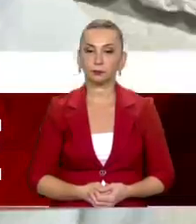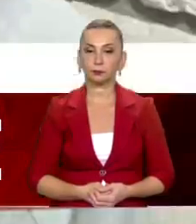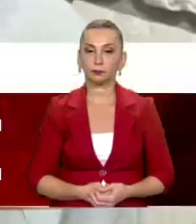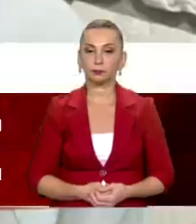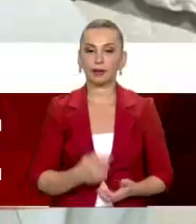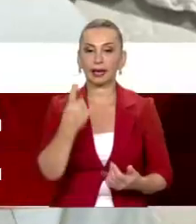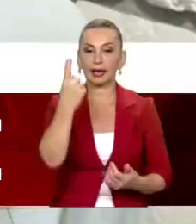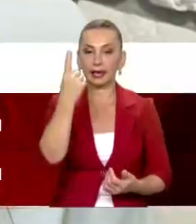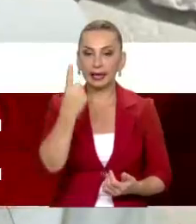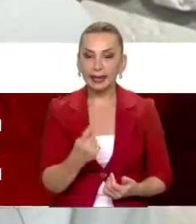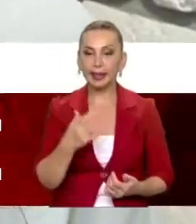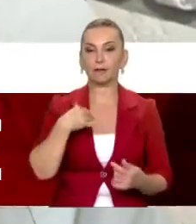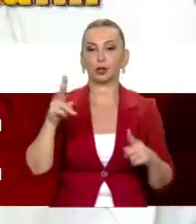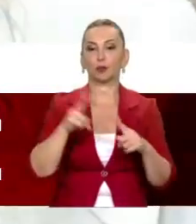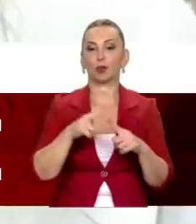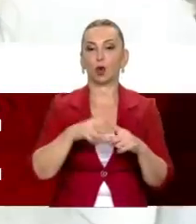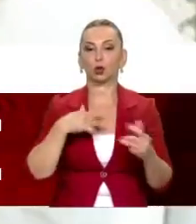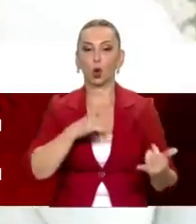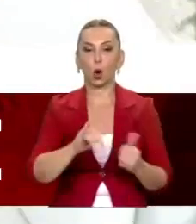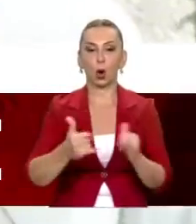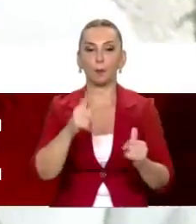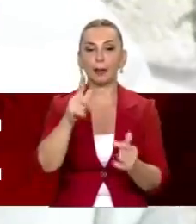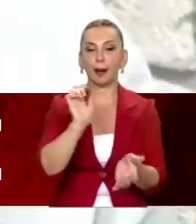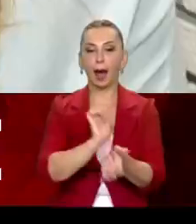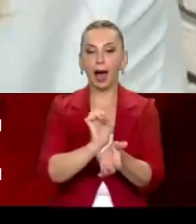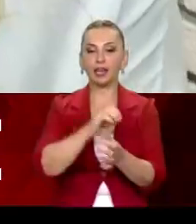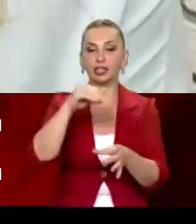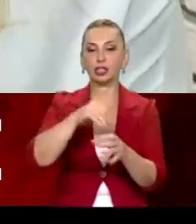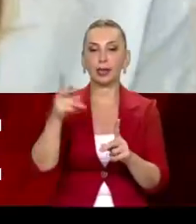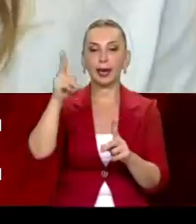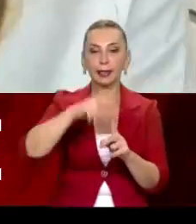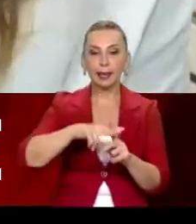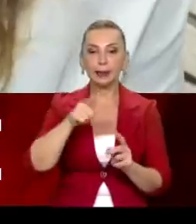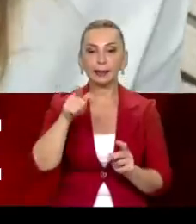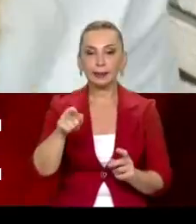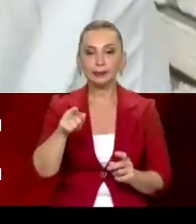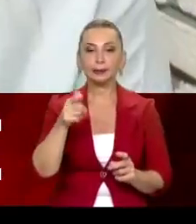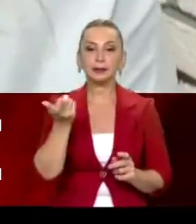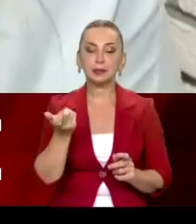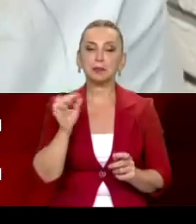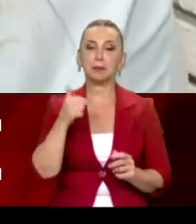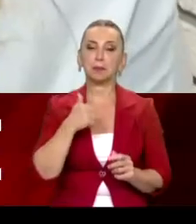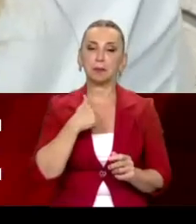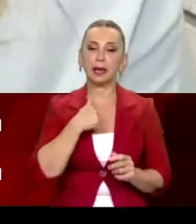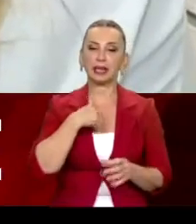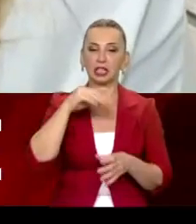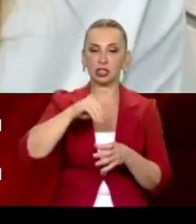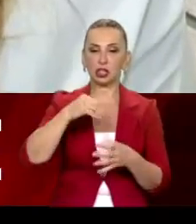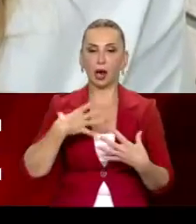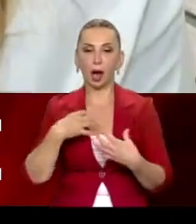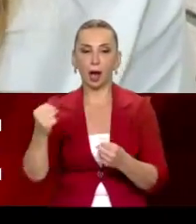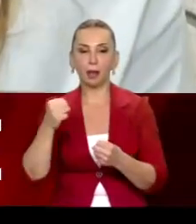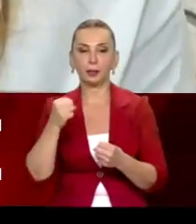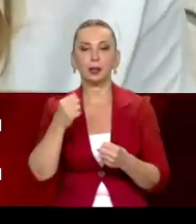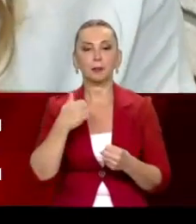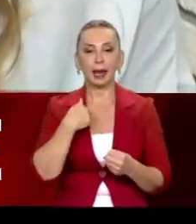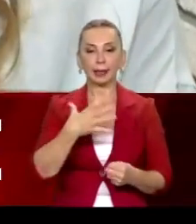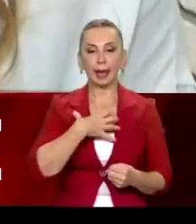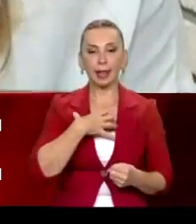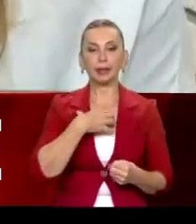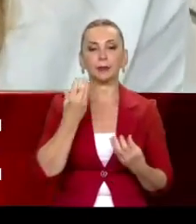İlk kez bir polisi oynayacağım. Bir ailenin içine katıldım. Beni de hemen hop diye içlerine aldılar. O yüzden gerçekten kendimi